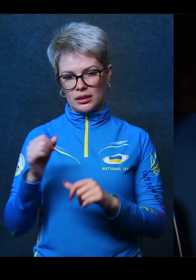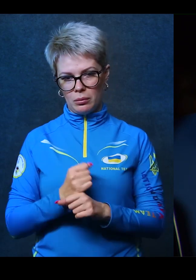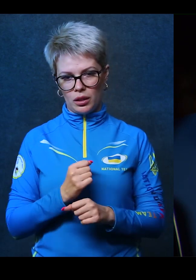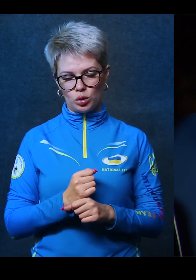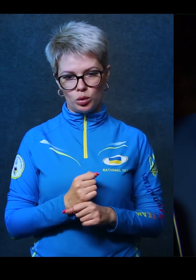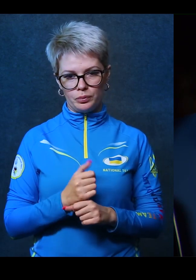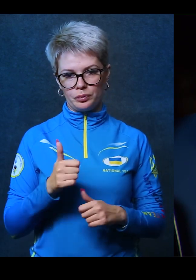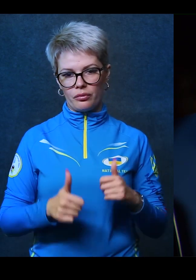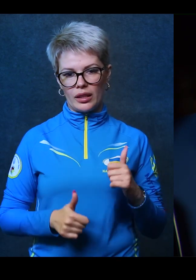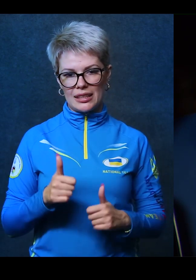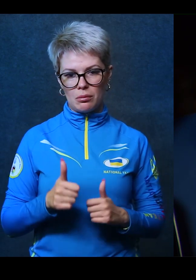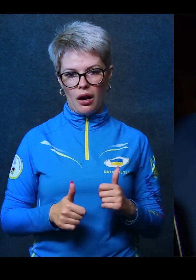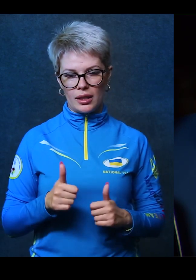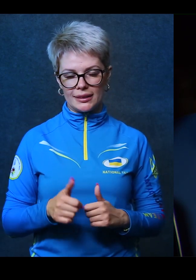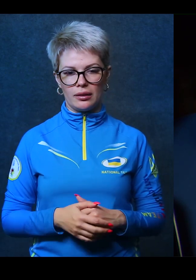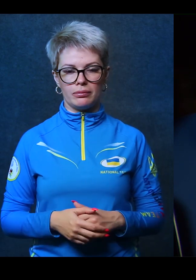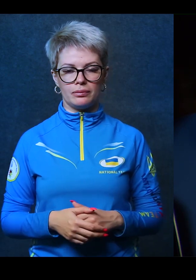працює, змагається.